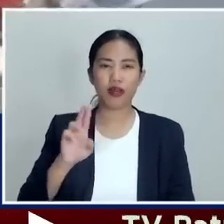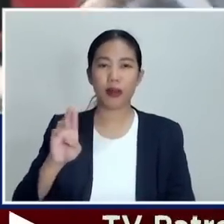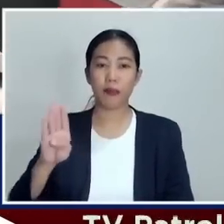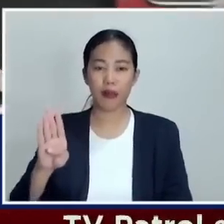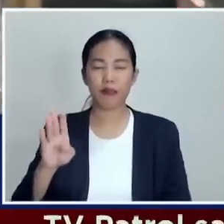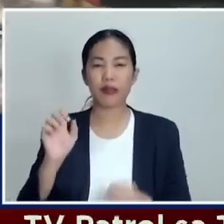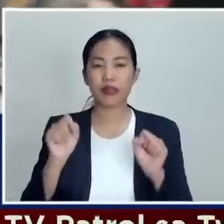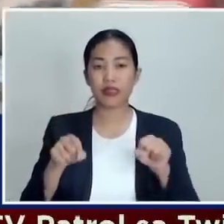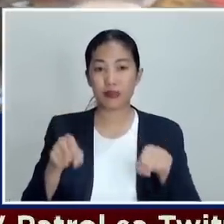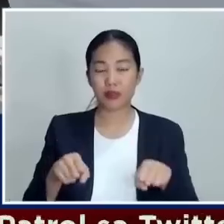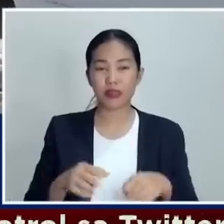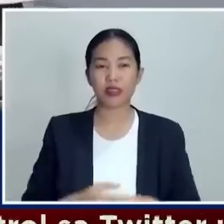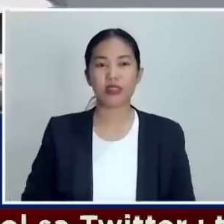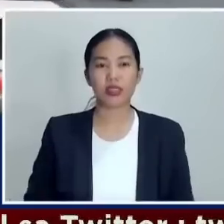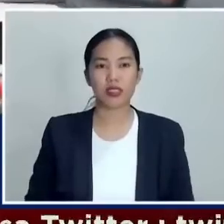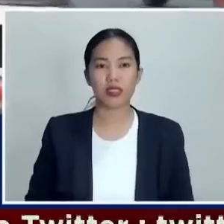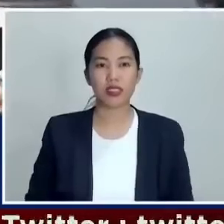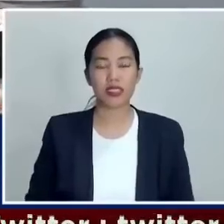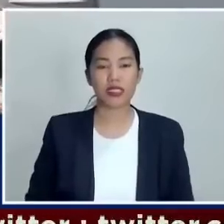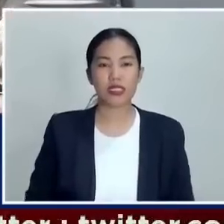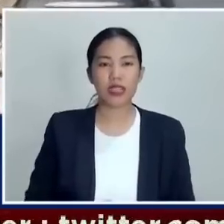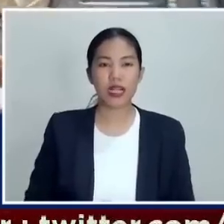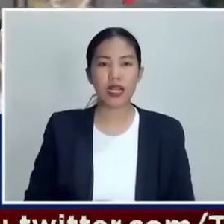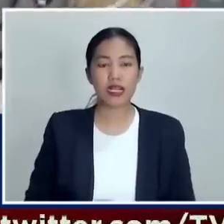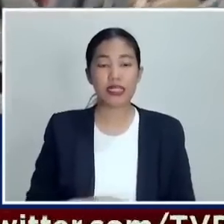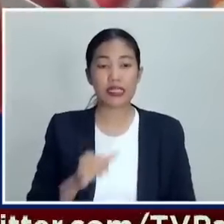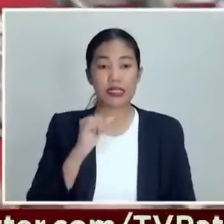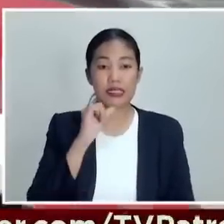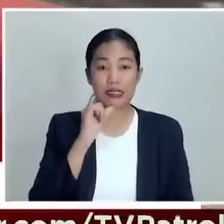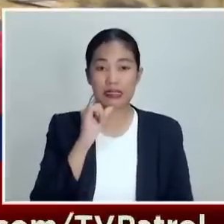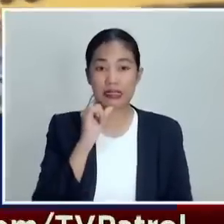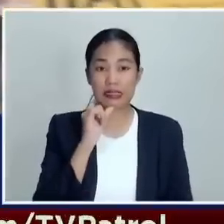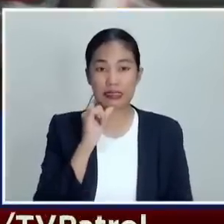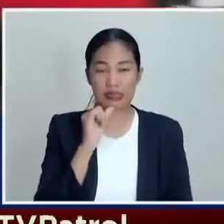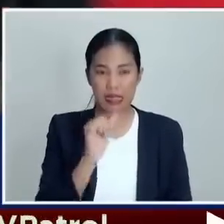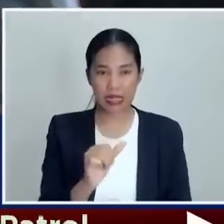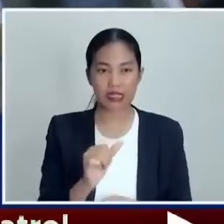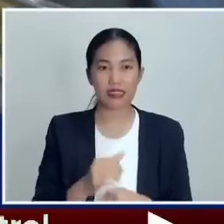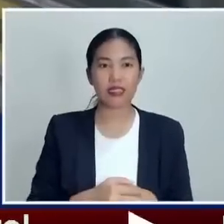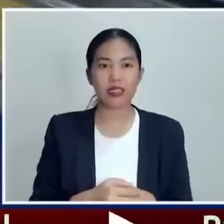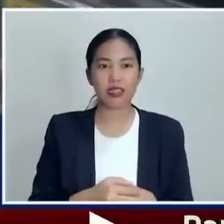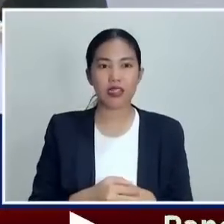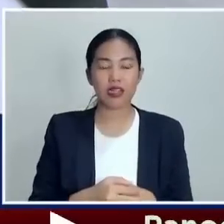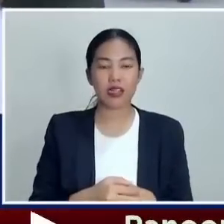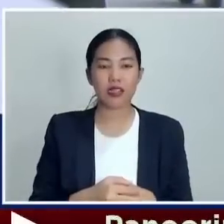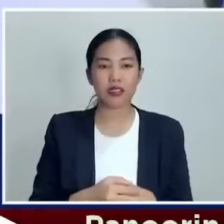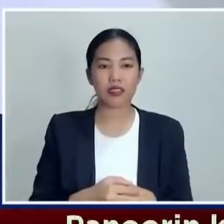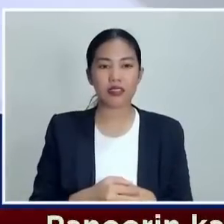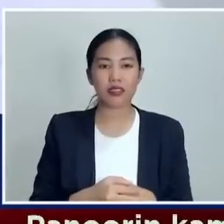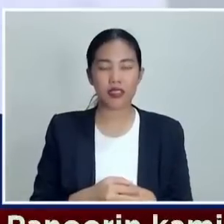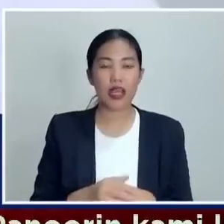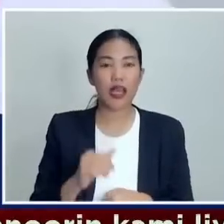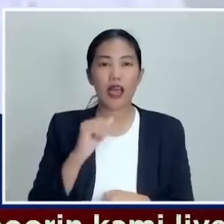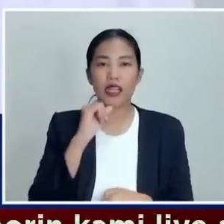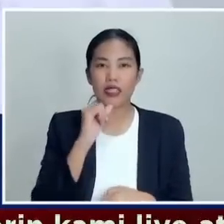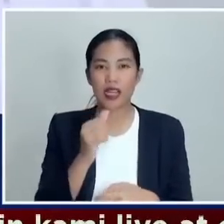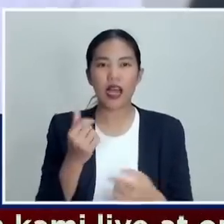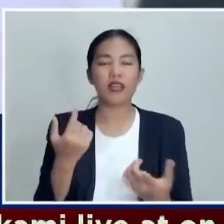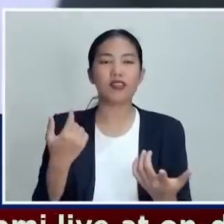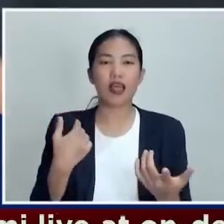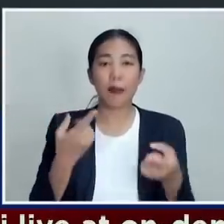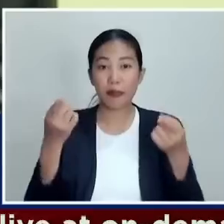ang panukalang diskwento sa pasahe dahil hanggang ngayon, wala pa ang hinihintay na pondong 1.28 billion